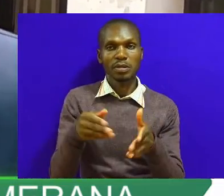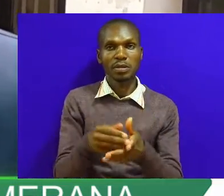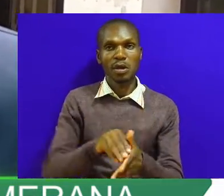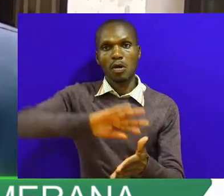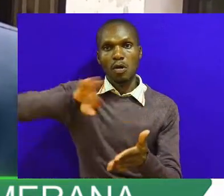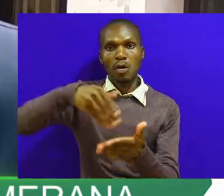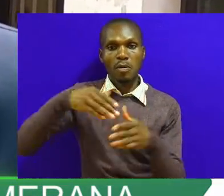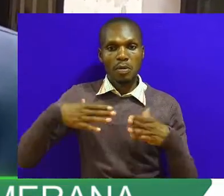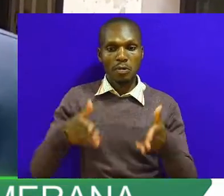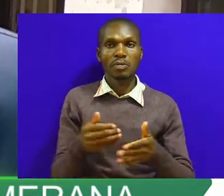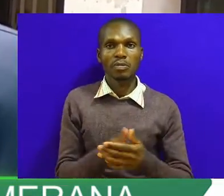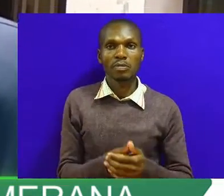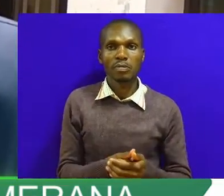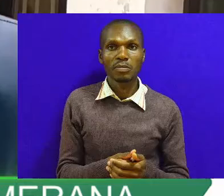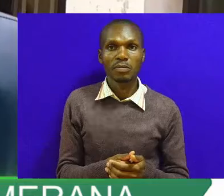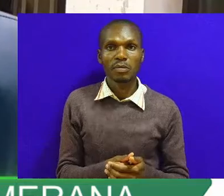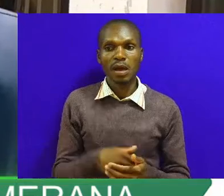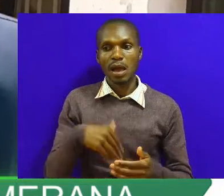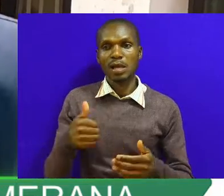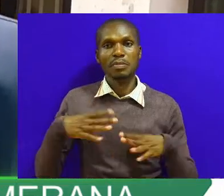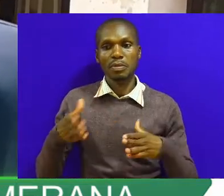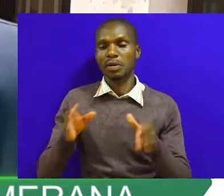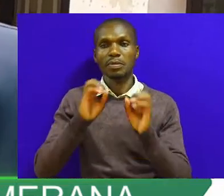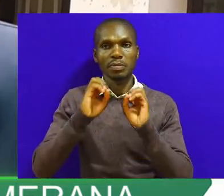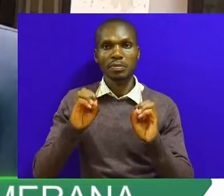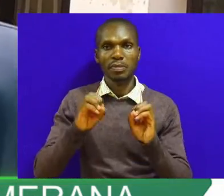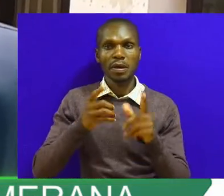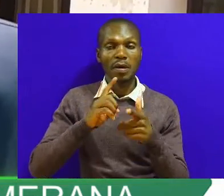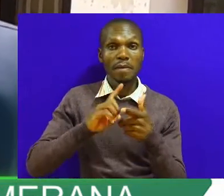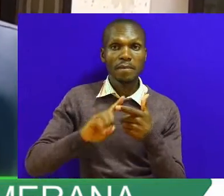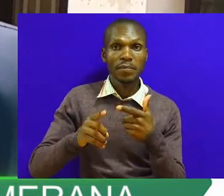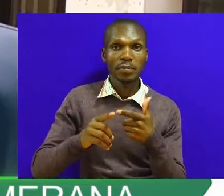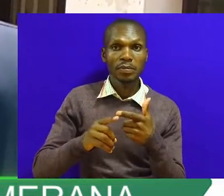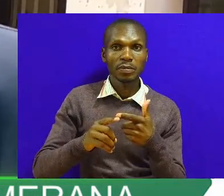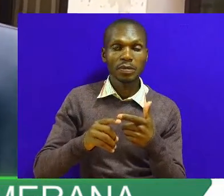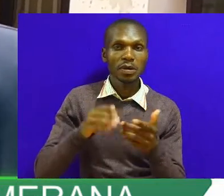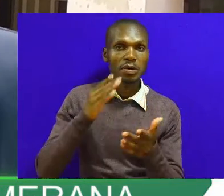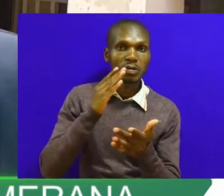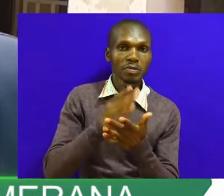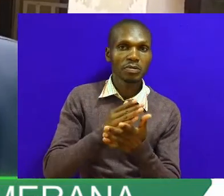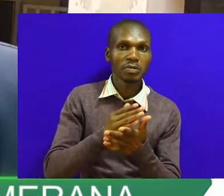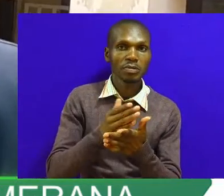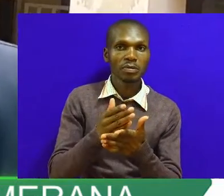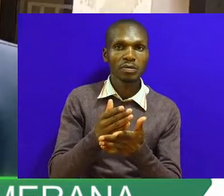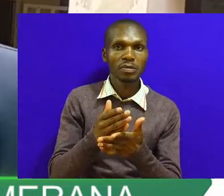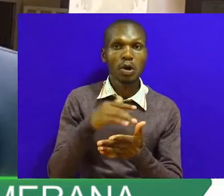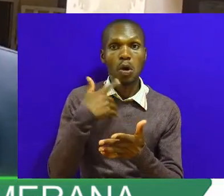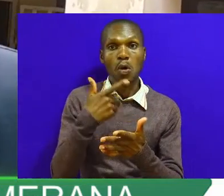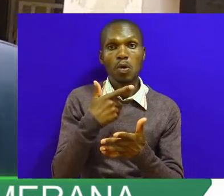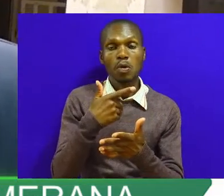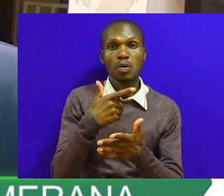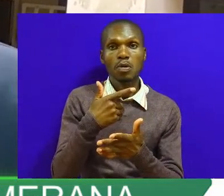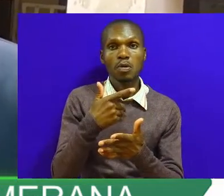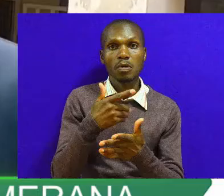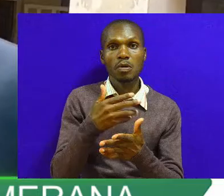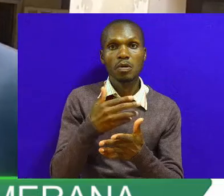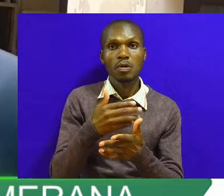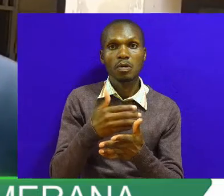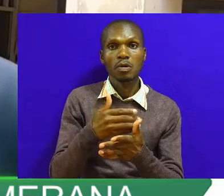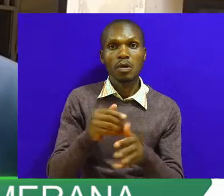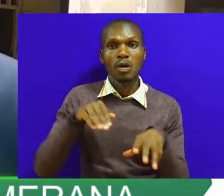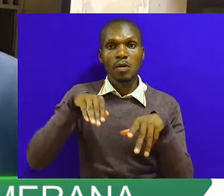ya pandi mbali mataika lakini na utuamba konyora na twensi abutokuboli wali tule 15